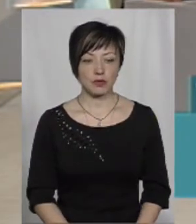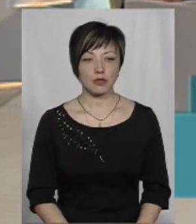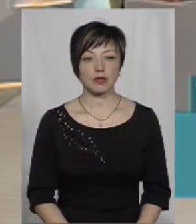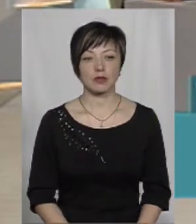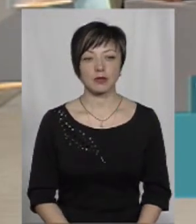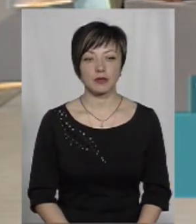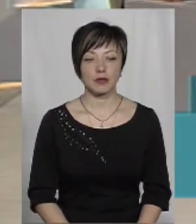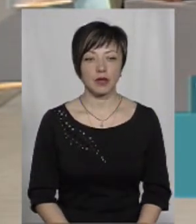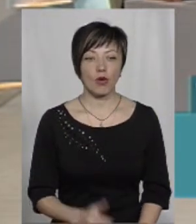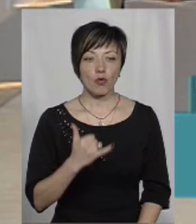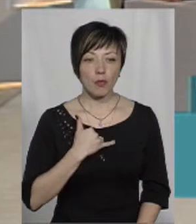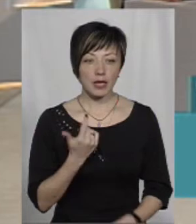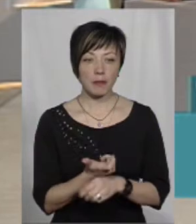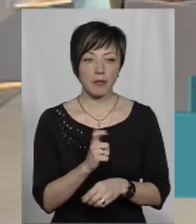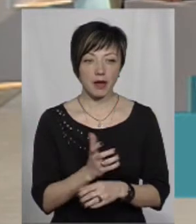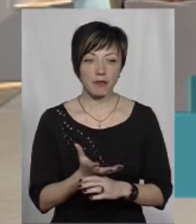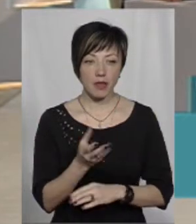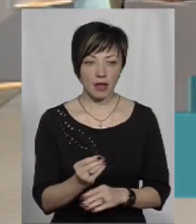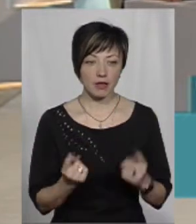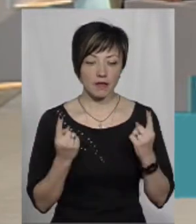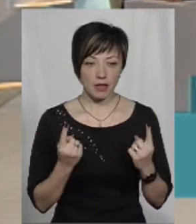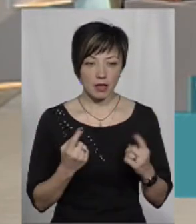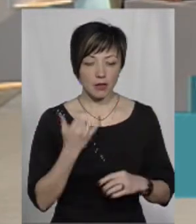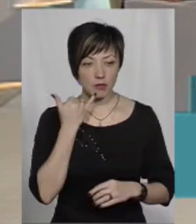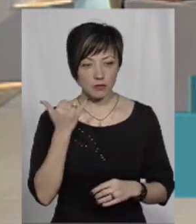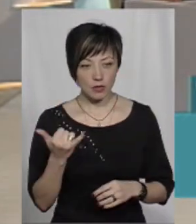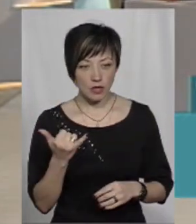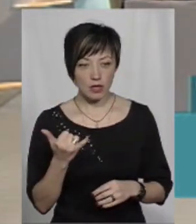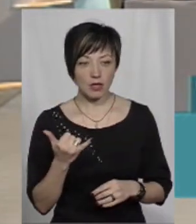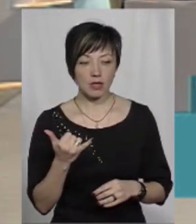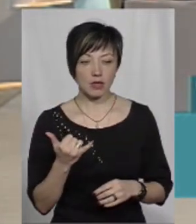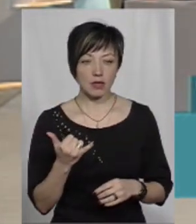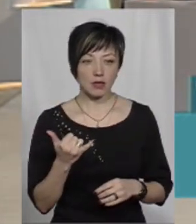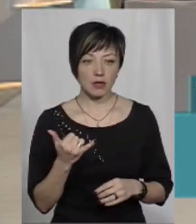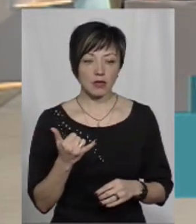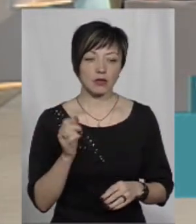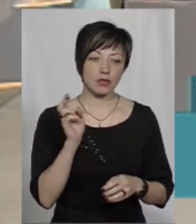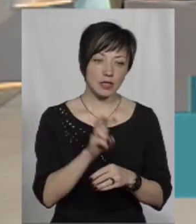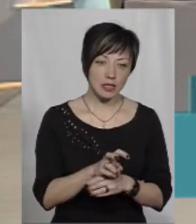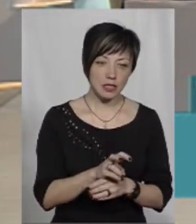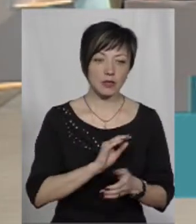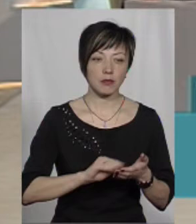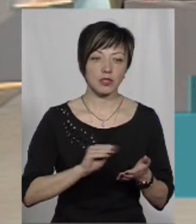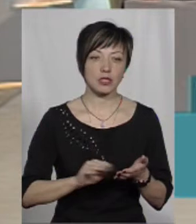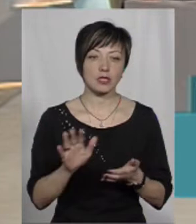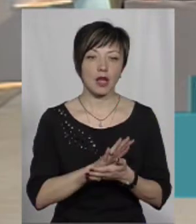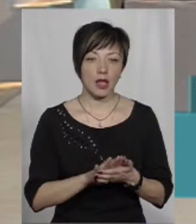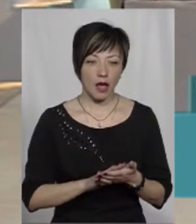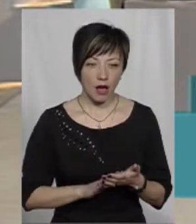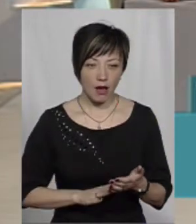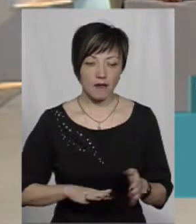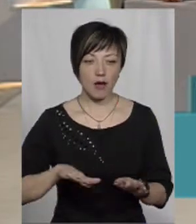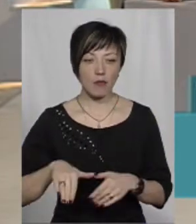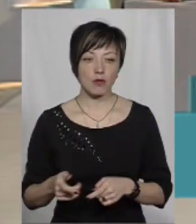Позвони, в мене переплата велика. Я на позвоню туди, а ви йдіть туди, напишіть заяву,